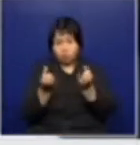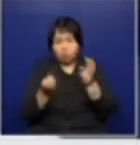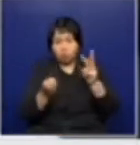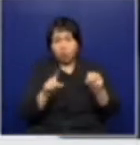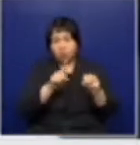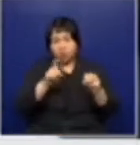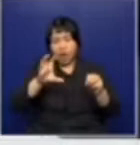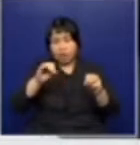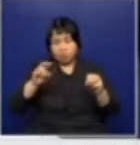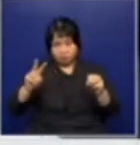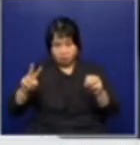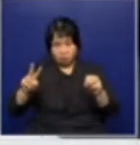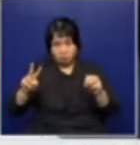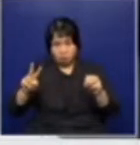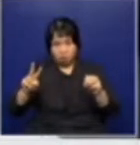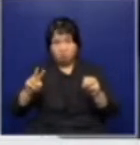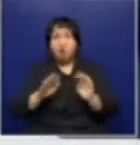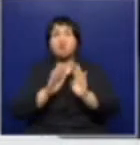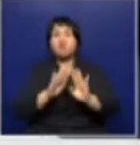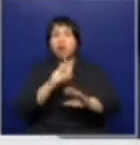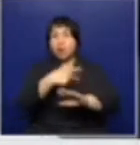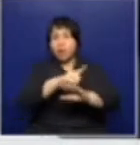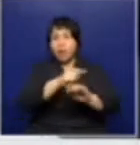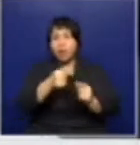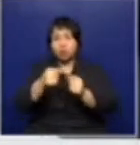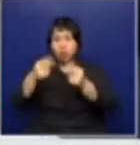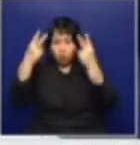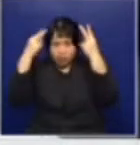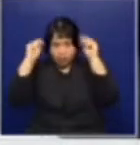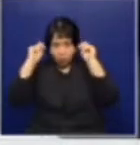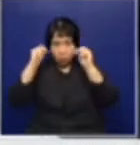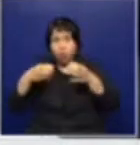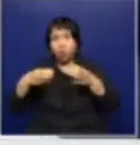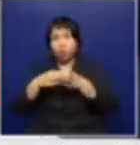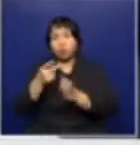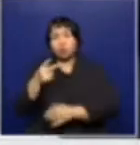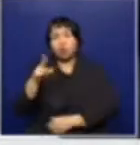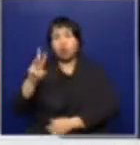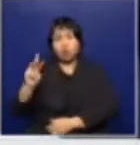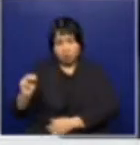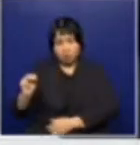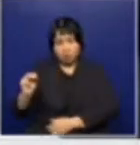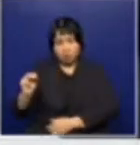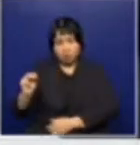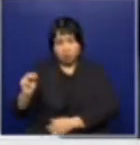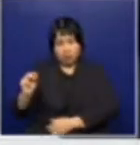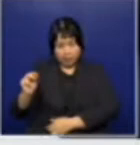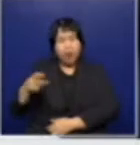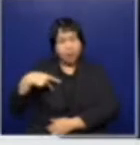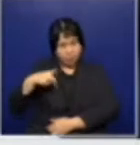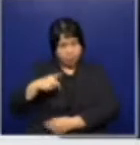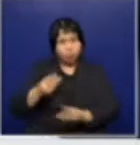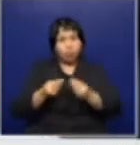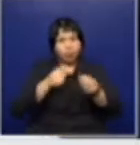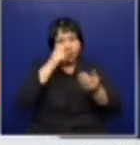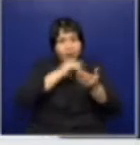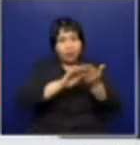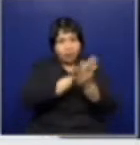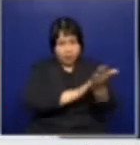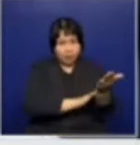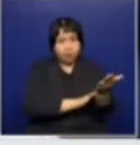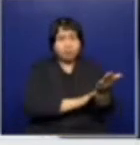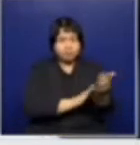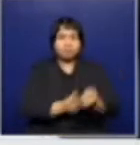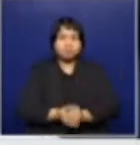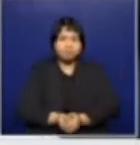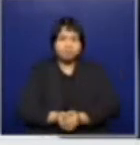152บอกกล่าวผ่านท่านประธานไปยังท่านนายกรัฐมนตรีและคณะรัฐมนตรีจะเป็นประโยชน์กับประเทศชาติบ้านเมืองโด